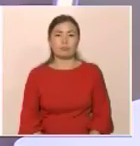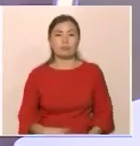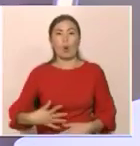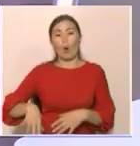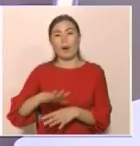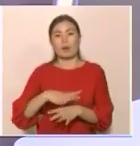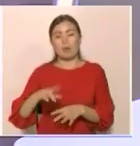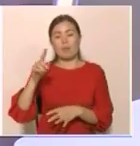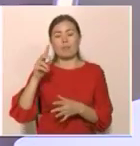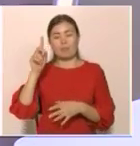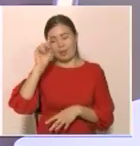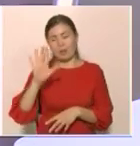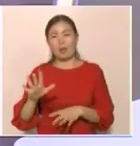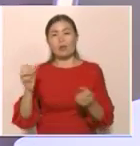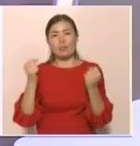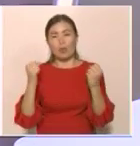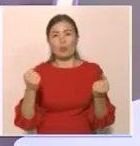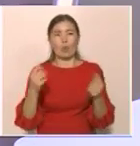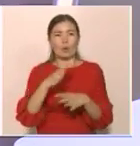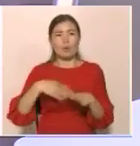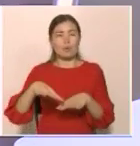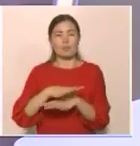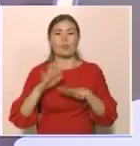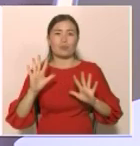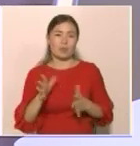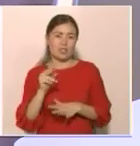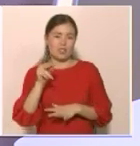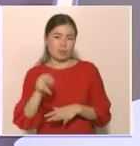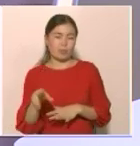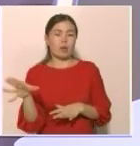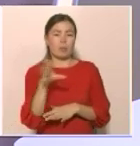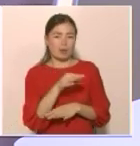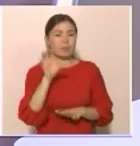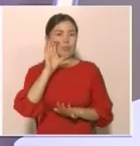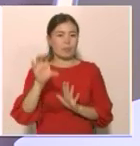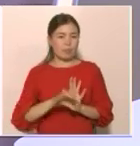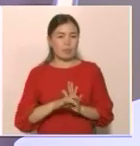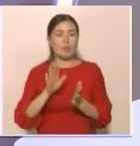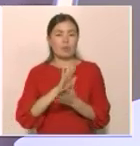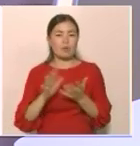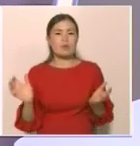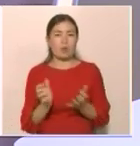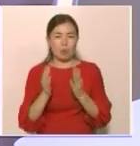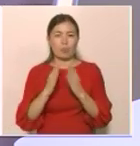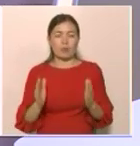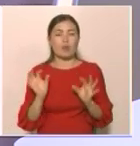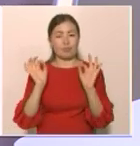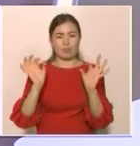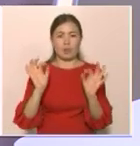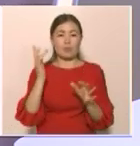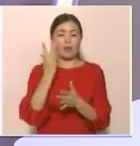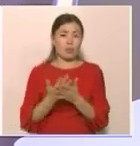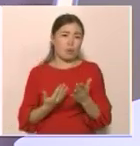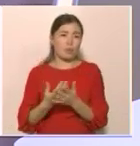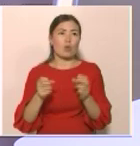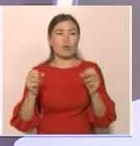Өңірдегі белгілі өнерпаздар мен спорт саңлақтары төтенше жағдай кезінде тәртіпке бағынып, тазалық сақтап үйде отыруға үгіттеп жатыр.